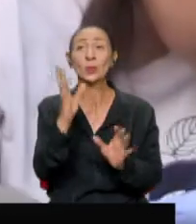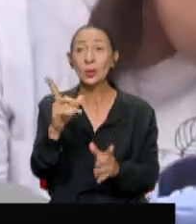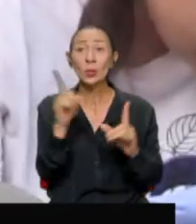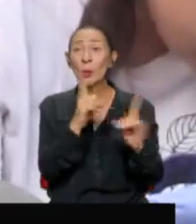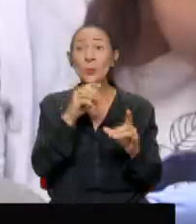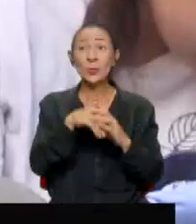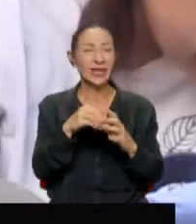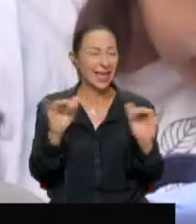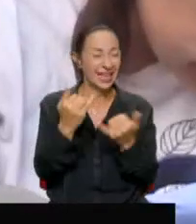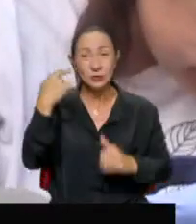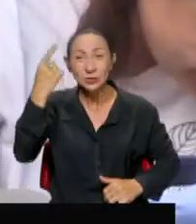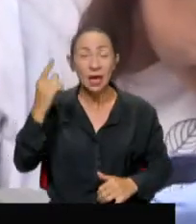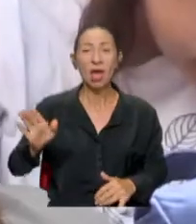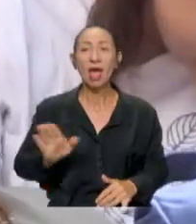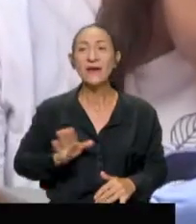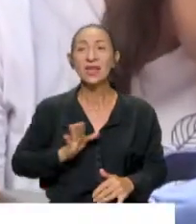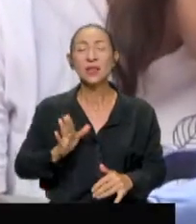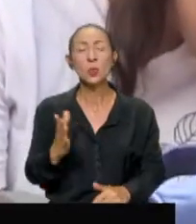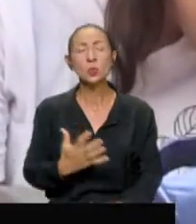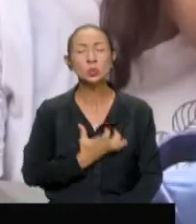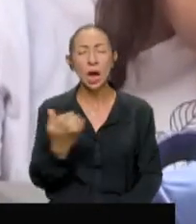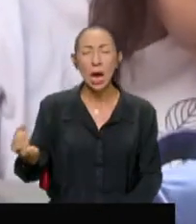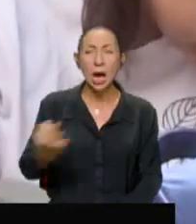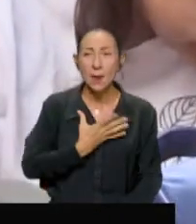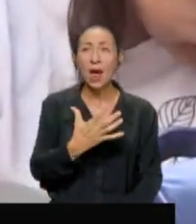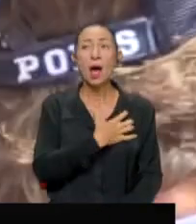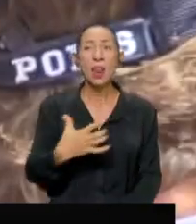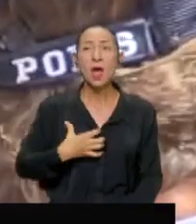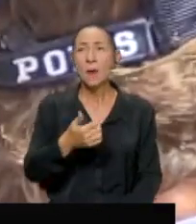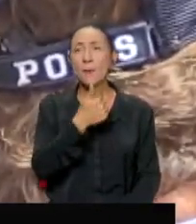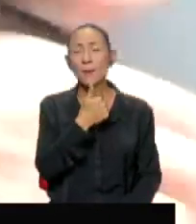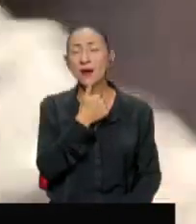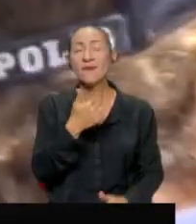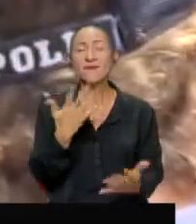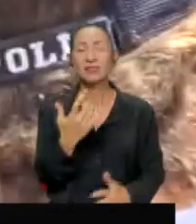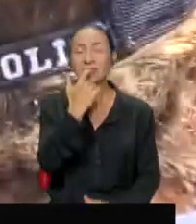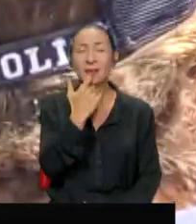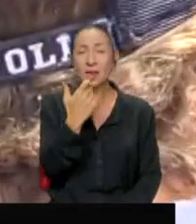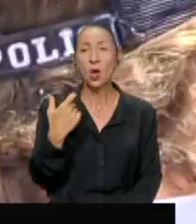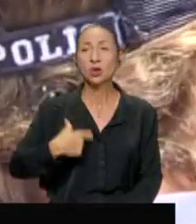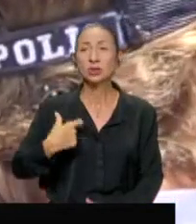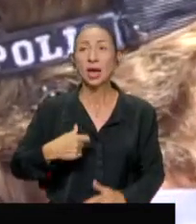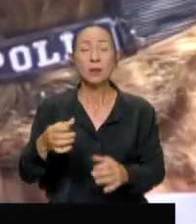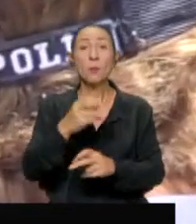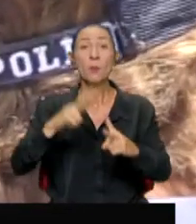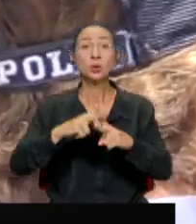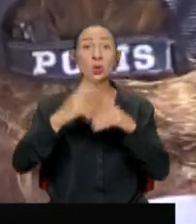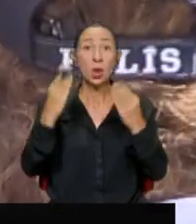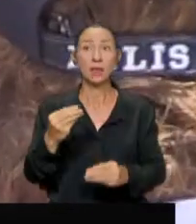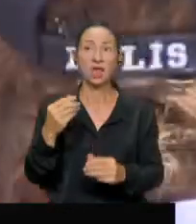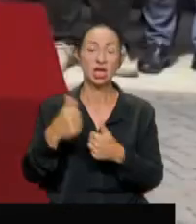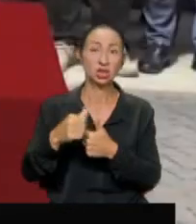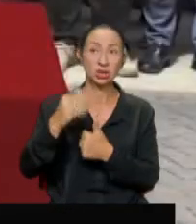gününü kutlamayı beklerken evlatlarından acı haberi alan annesi, babası ve Demir'in özel harekat polisi olan